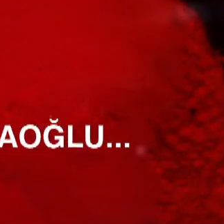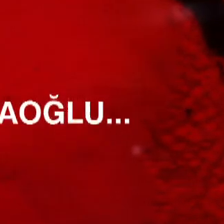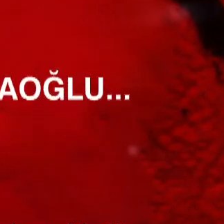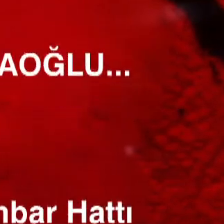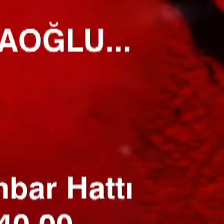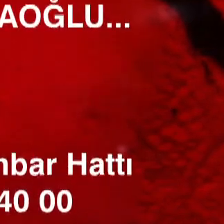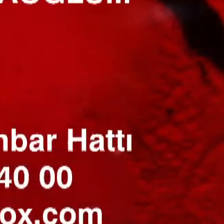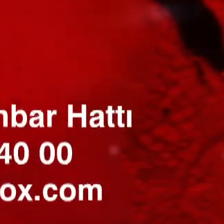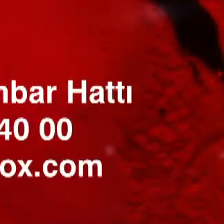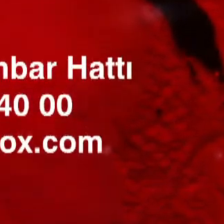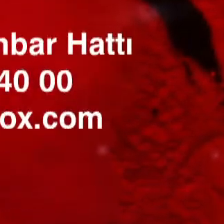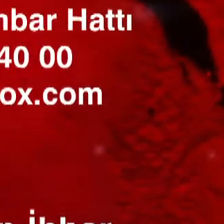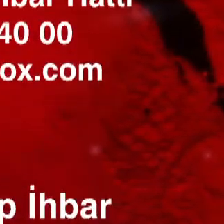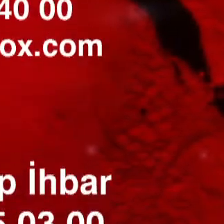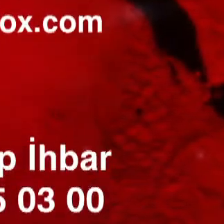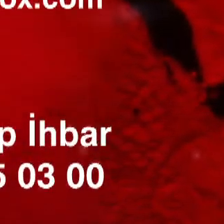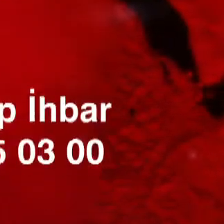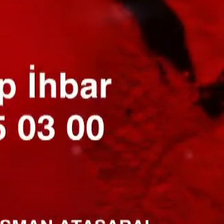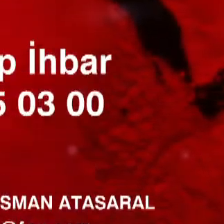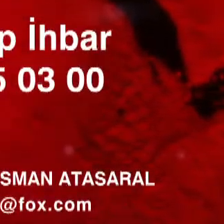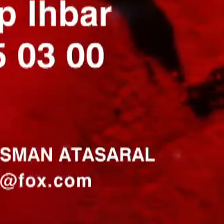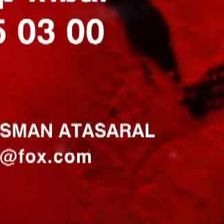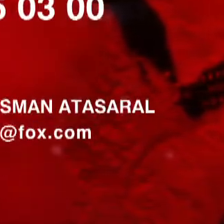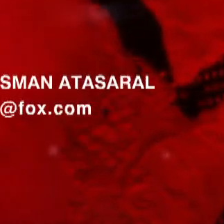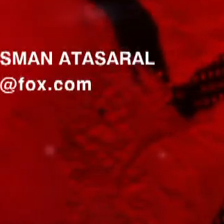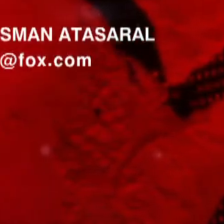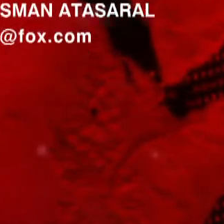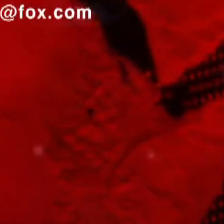gösterdiğinde yine biz size Ankara'dan günaydın diyeceğiz